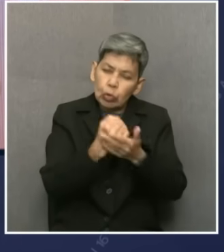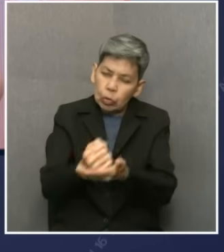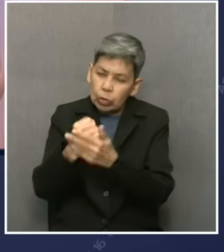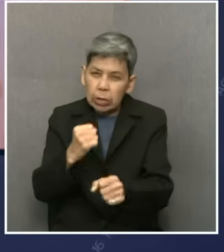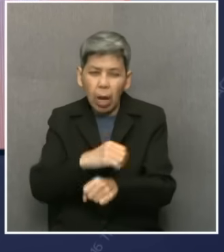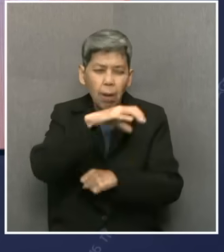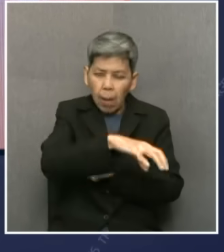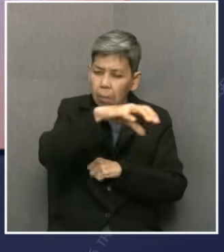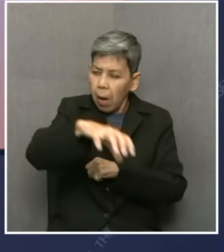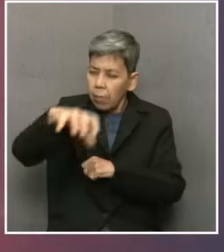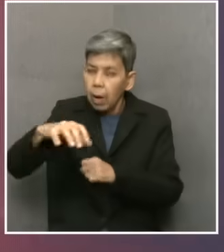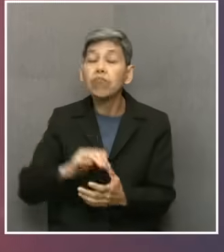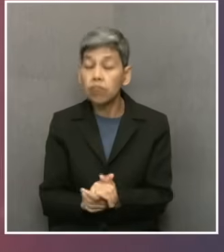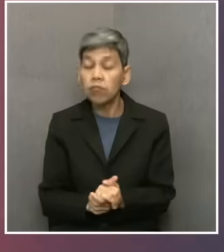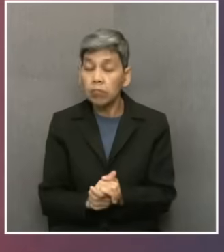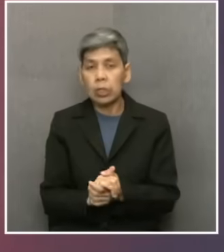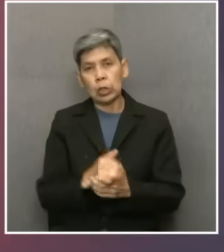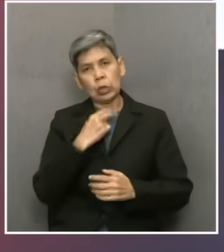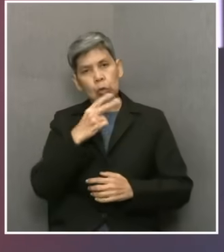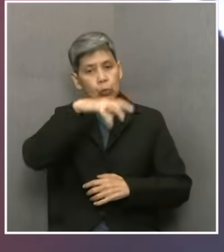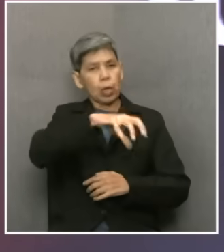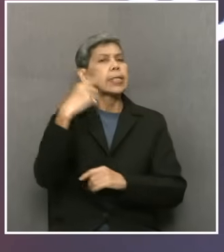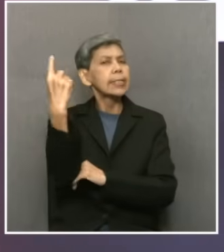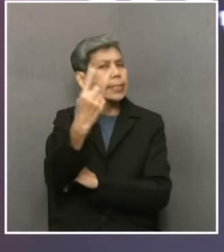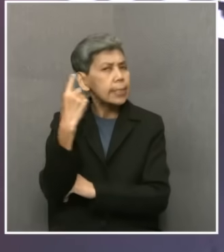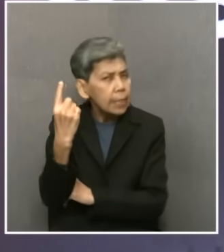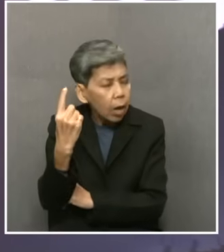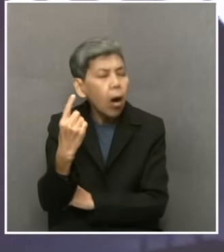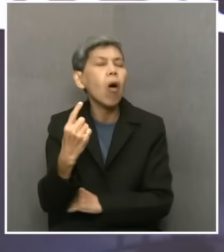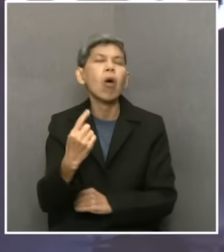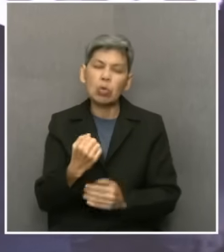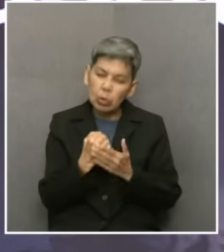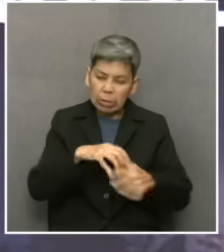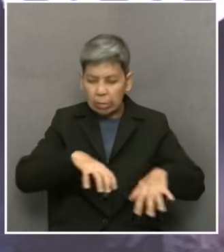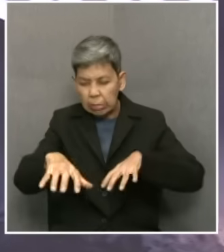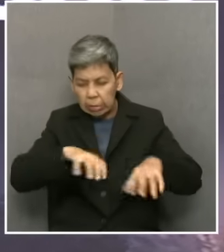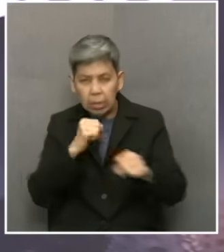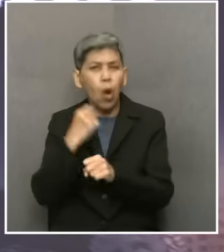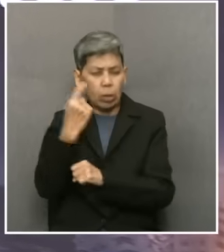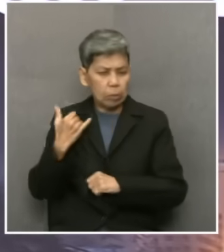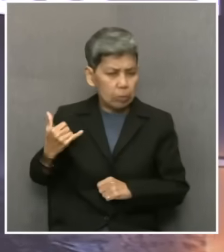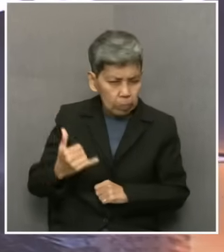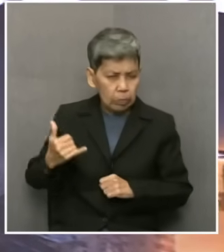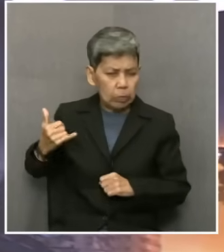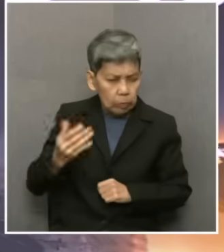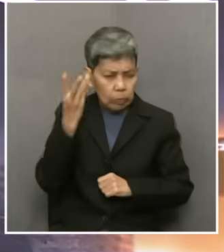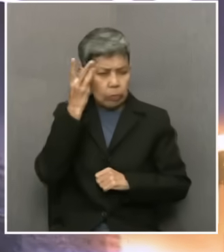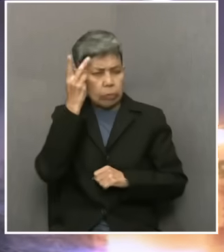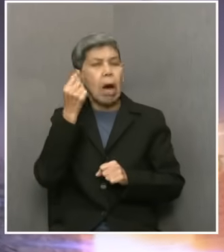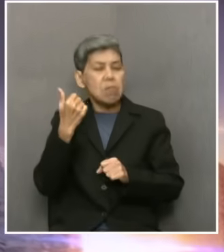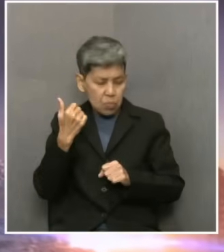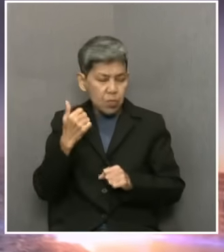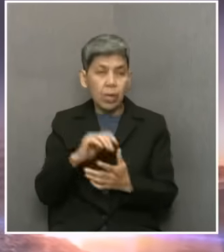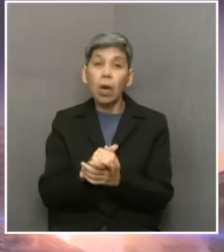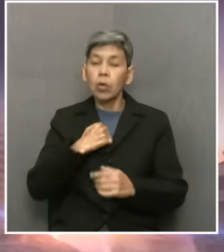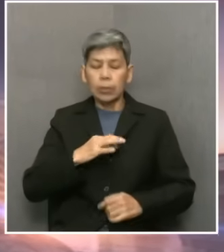านที่ต่างๆซึ่งบางครั้งเนี่ยเป็นเรื่องของสถานที่ท่องเที่ยวก็ต้องมาฟื้นฟูกันนักท่องเที่ยวจะกล้าเดินทางกลับมาเมื่อไหร่รวมไปถึงส